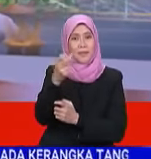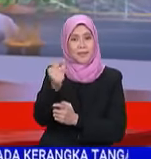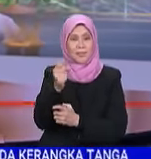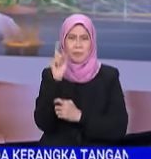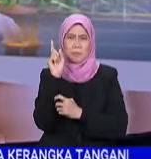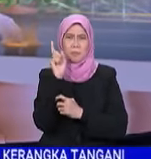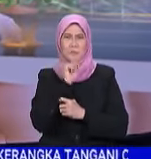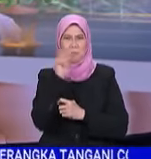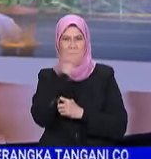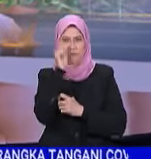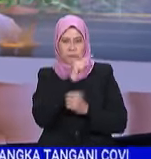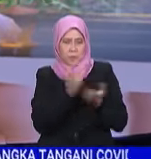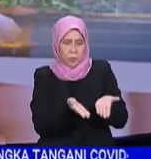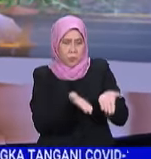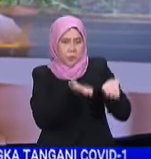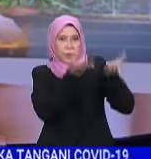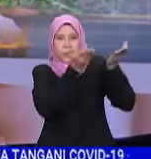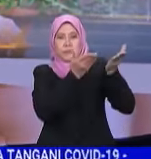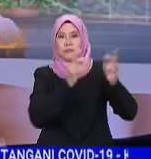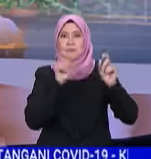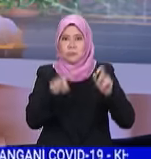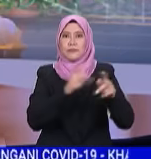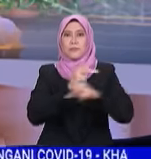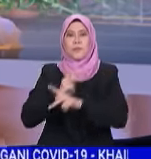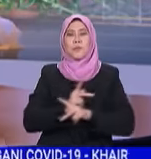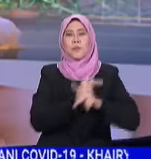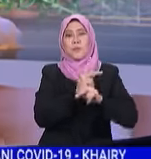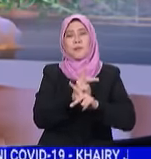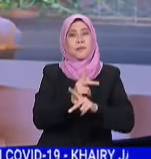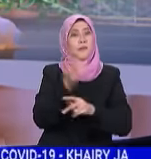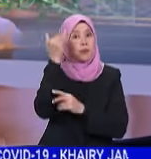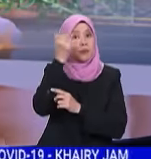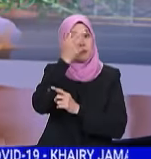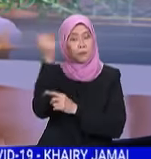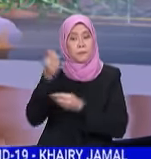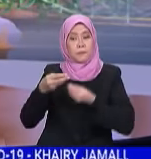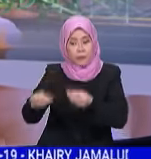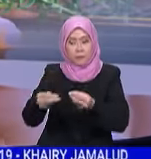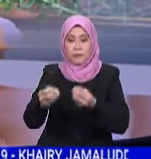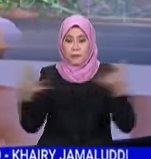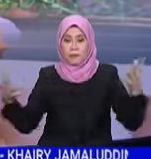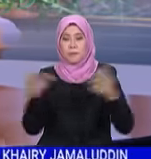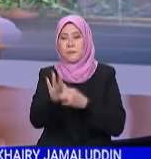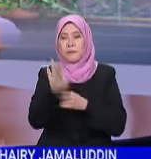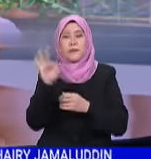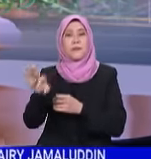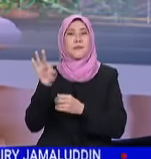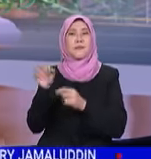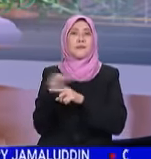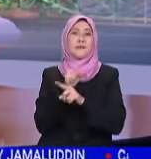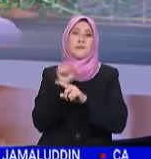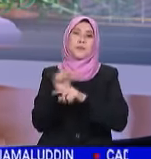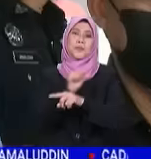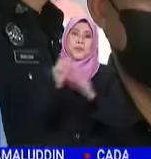melambung ke paras lebih tinggi langkah itu juga bakal memberi lebih banyak pilihan kepada